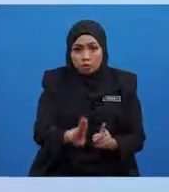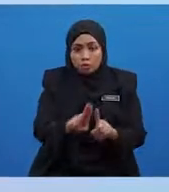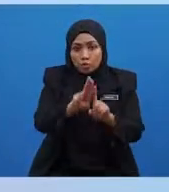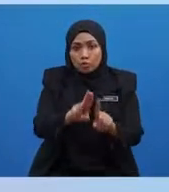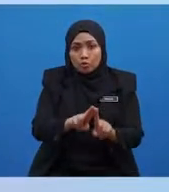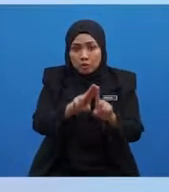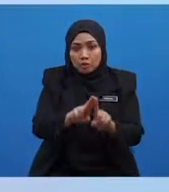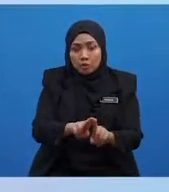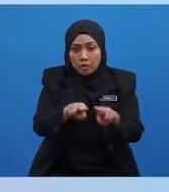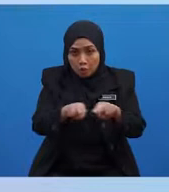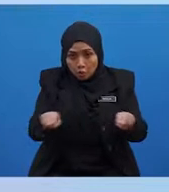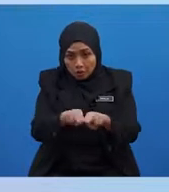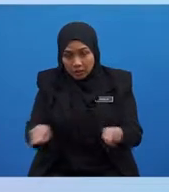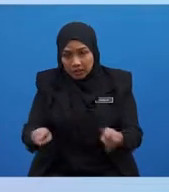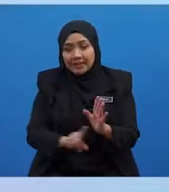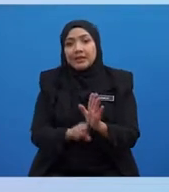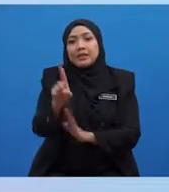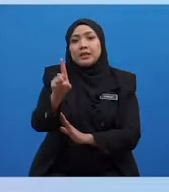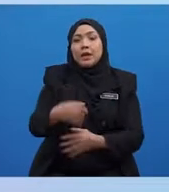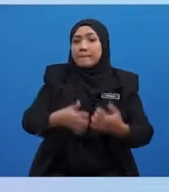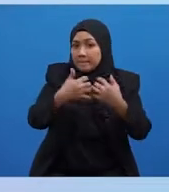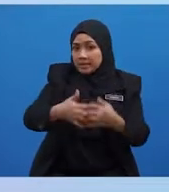Contohnya, mesin di kilang-kilang.